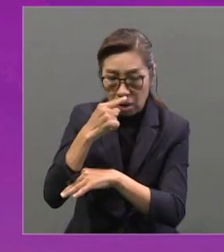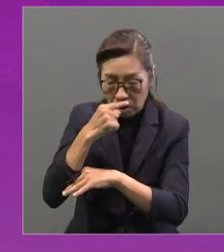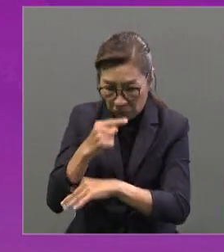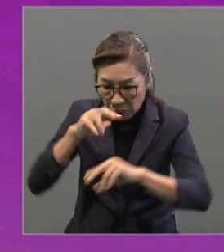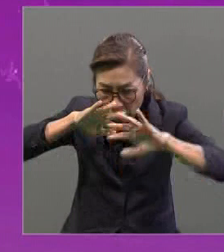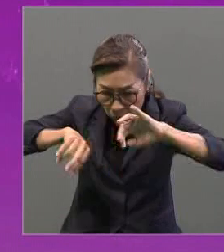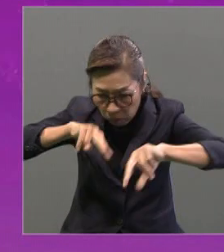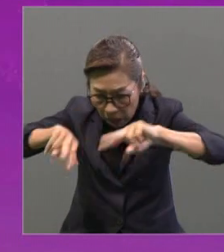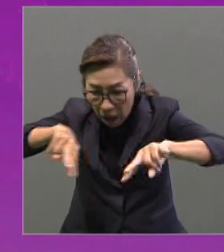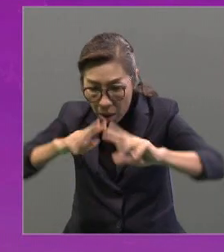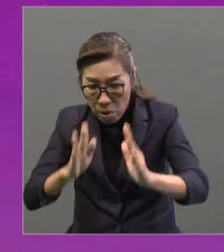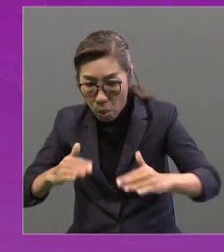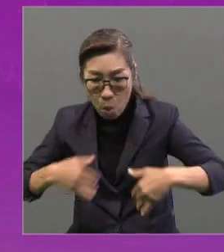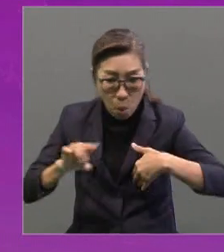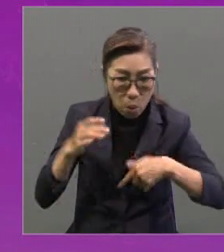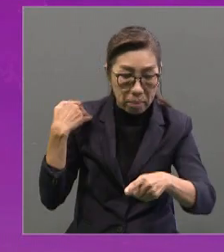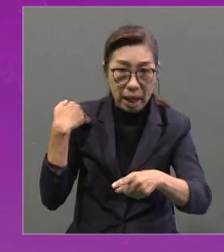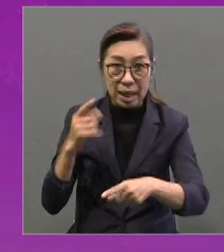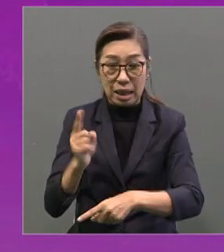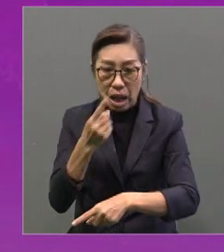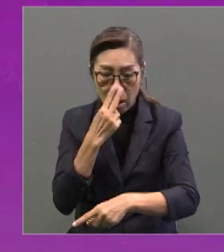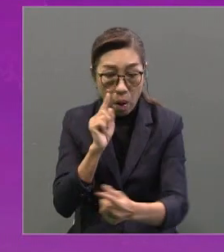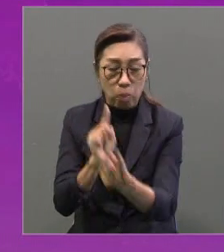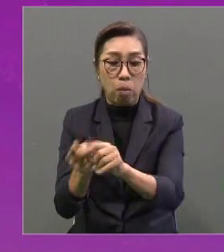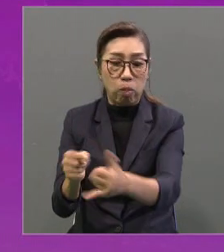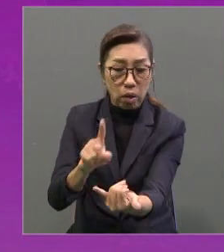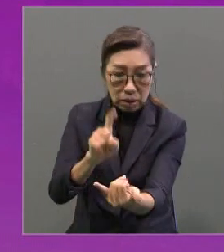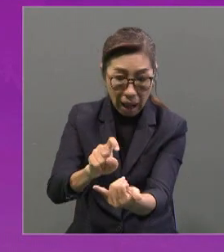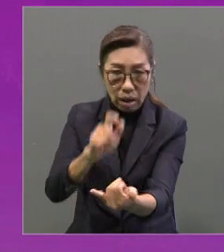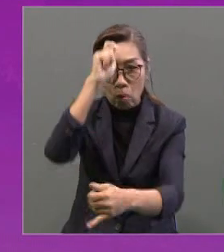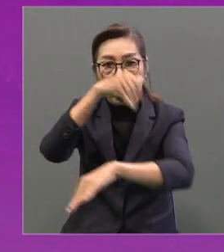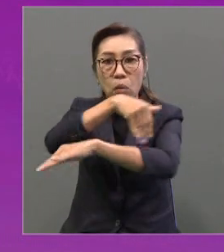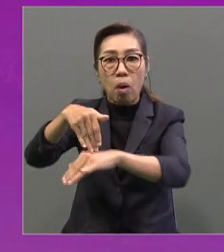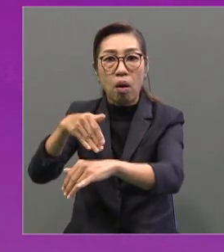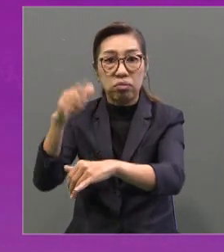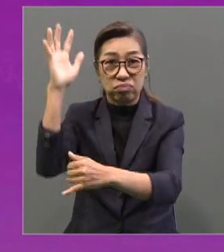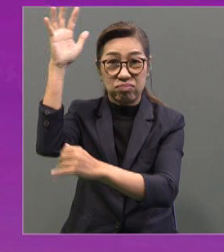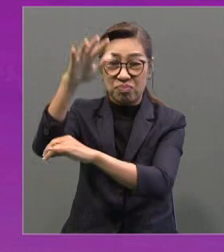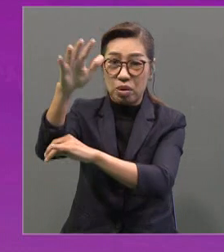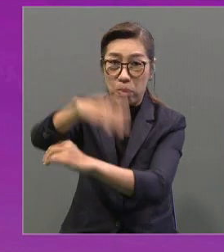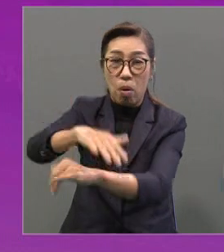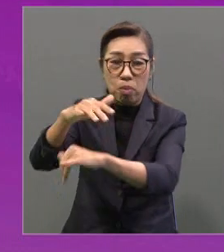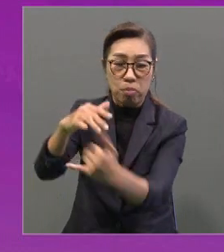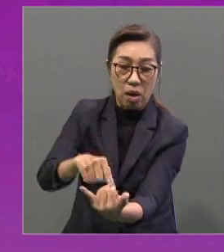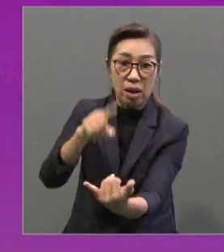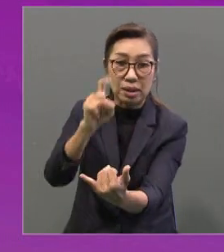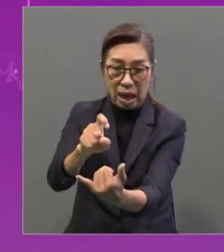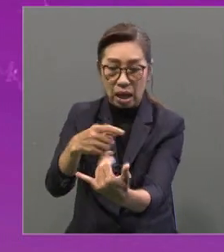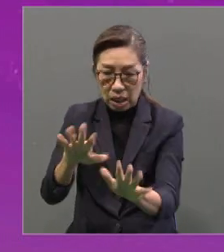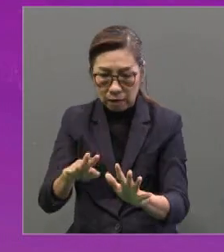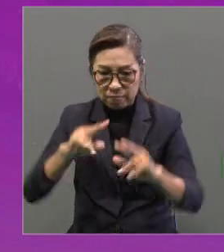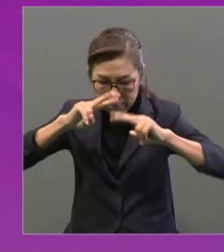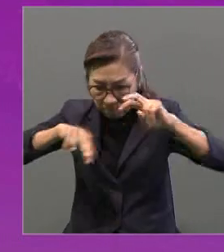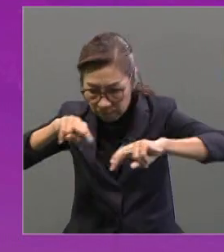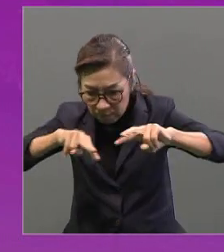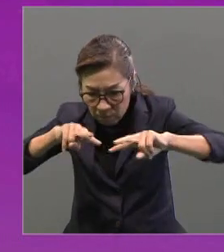าอันนี้คือส่วนสำคัญหลังจากที่พบวิศวกรที่คุมงานก่อสร้างเสียชีวิตในที่เกิดเหตุแล้ว1คนเนี่ยนะครับนอกนั้นเขาก็พยายามที่จะ